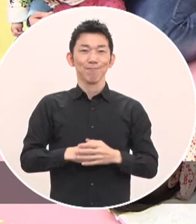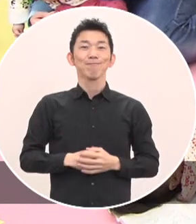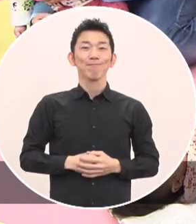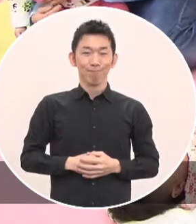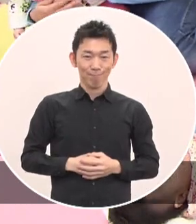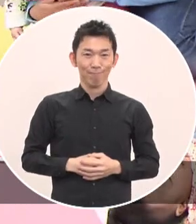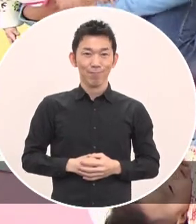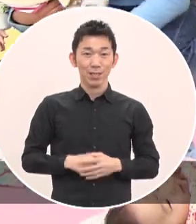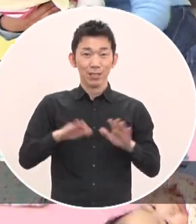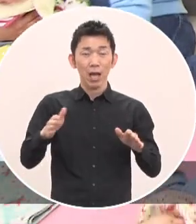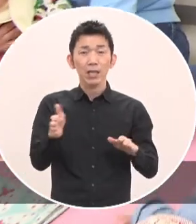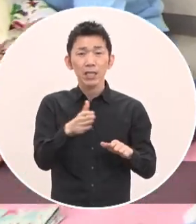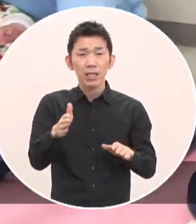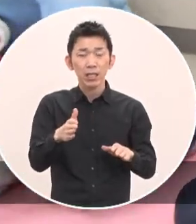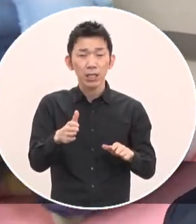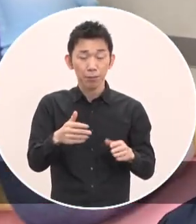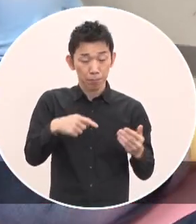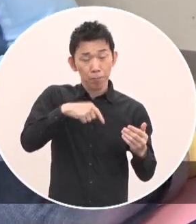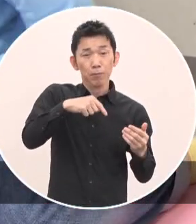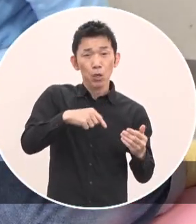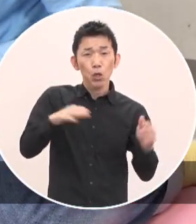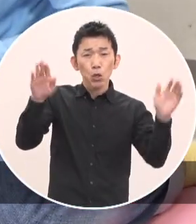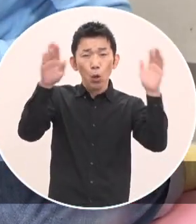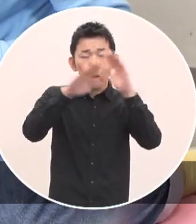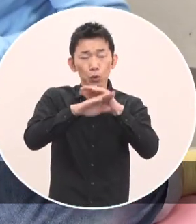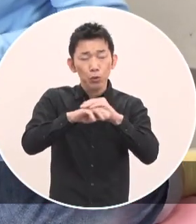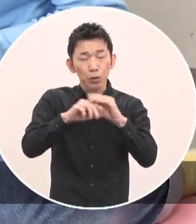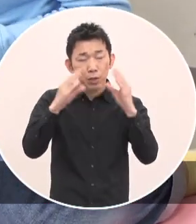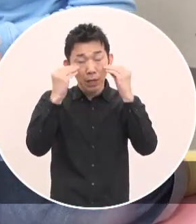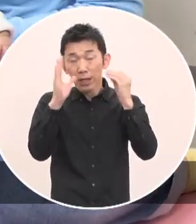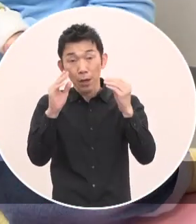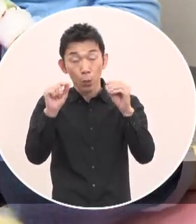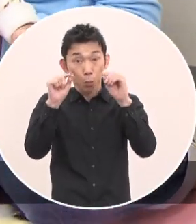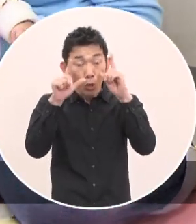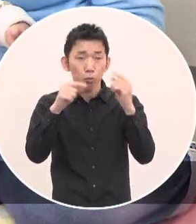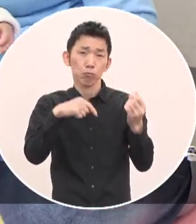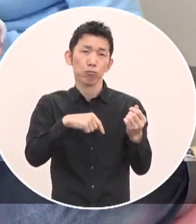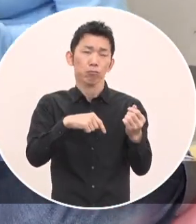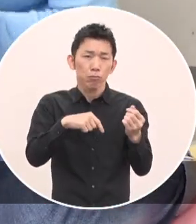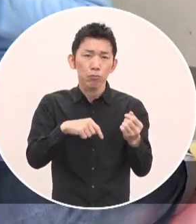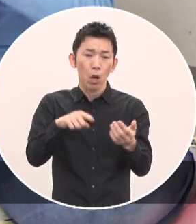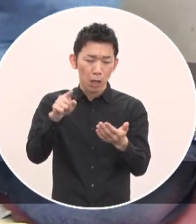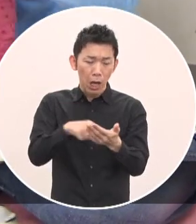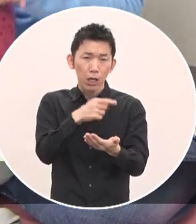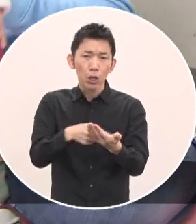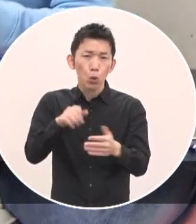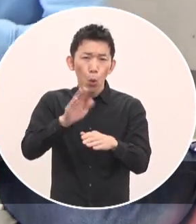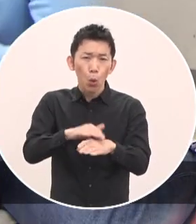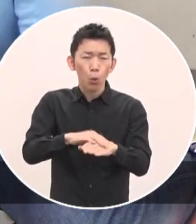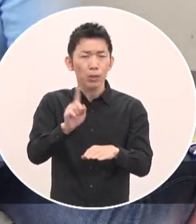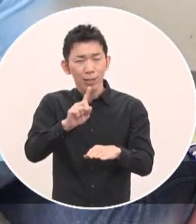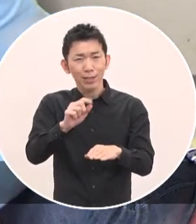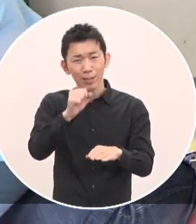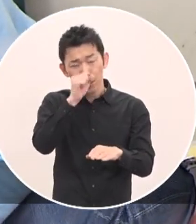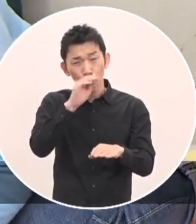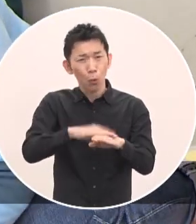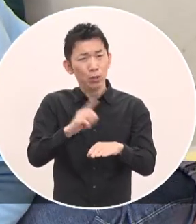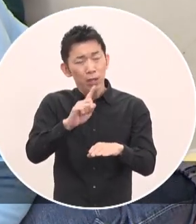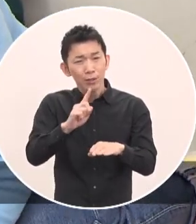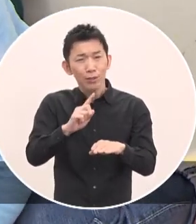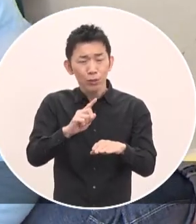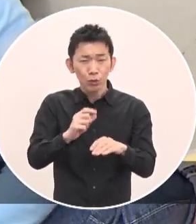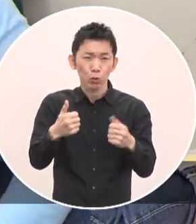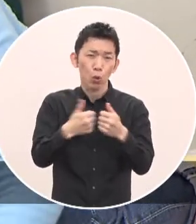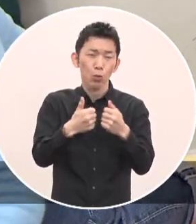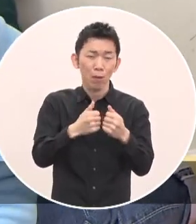最近マルーンな形だぞえ解説持ってです皆さんて言ってるのかなぁ冬の星